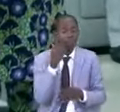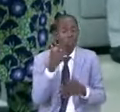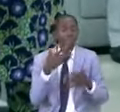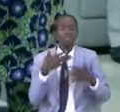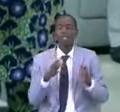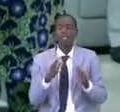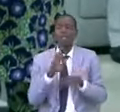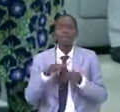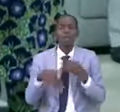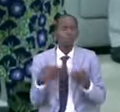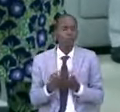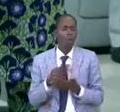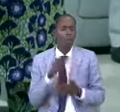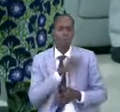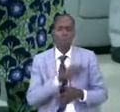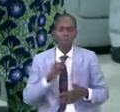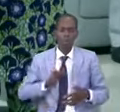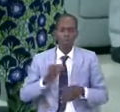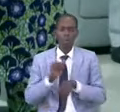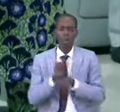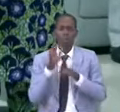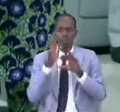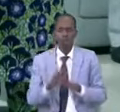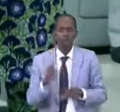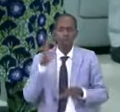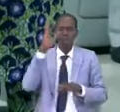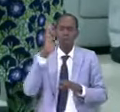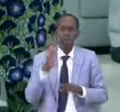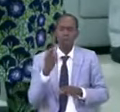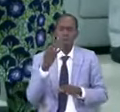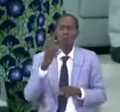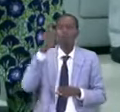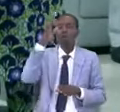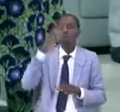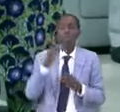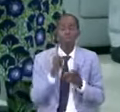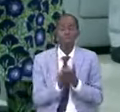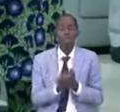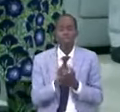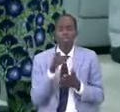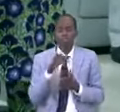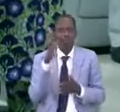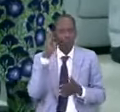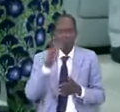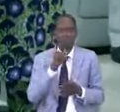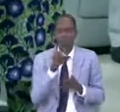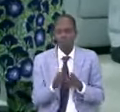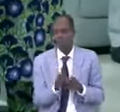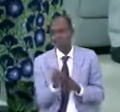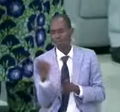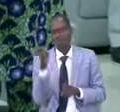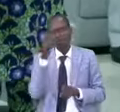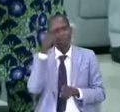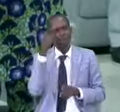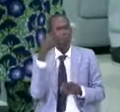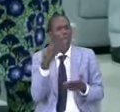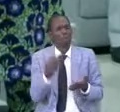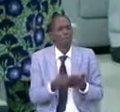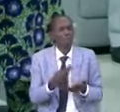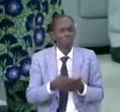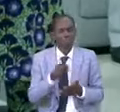prions et invoquant le Seigneur que tu ne dévis pas à cause des choses temporaires tu vas pas dévier à cause des